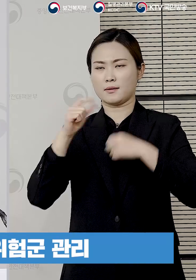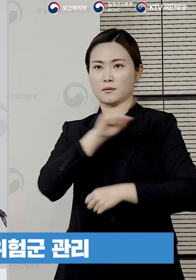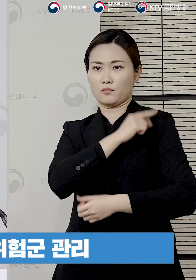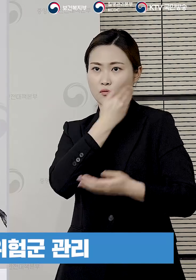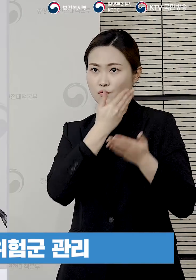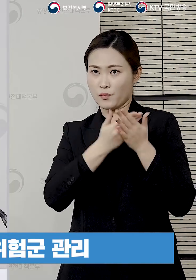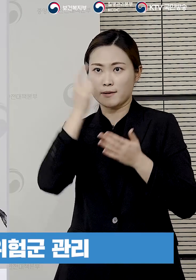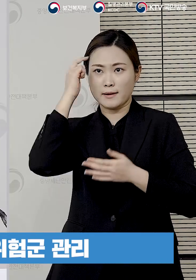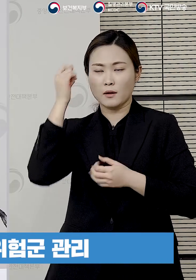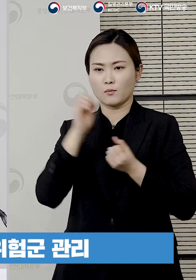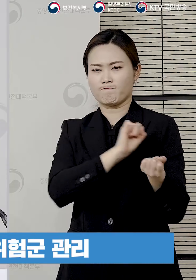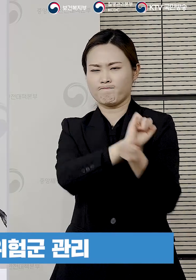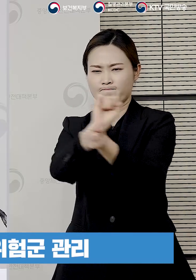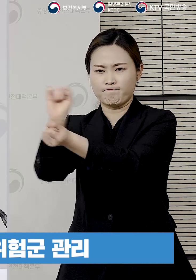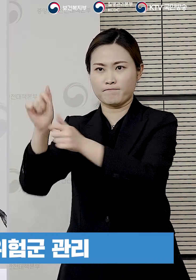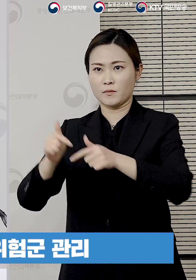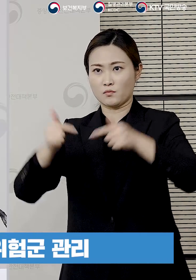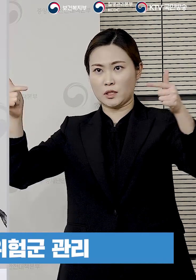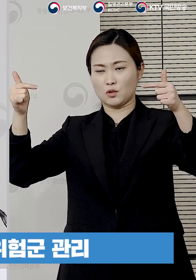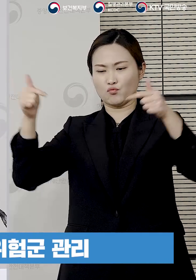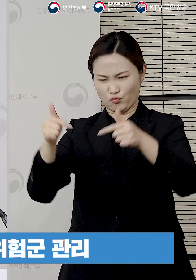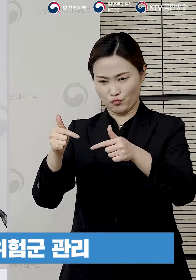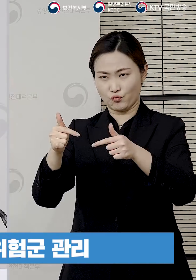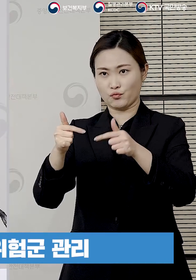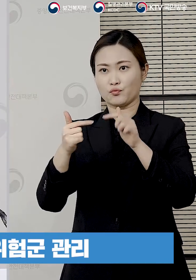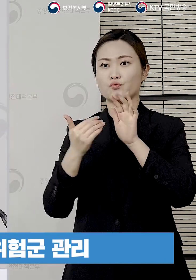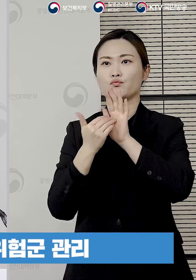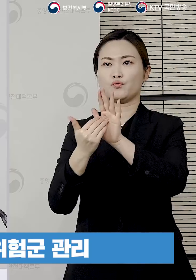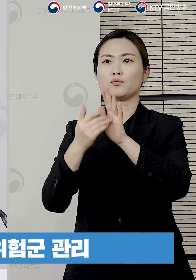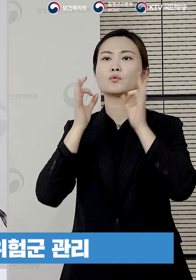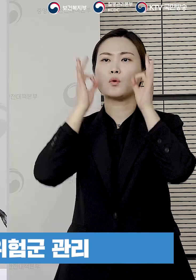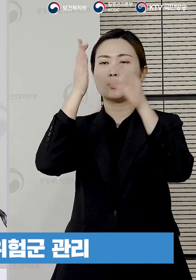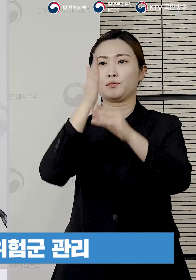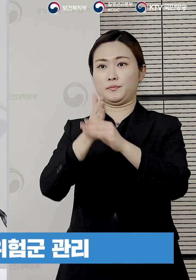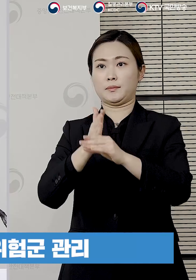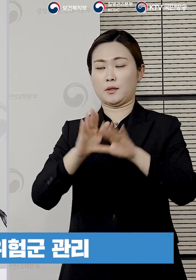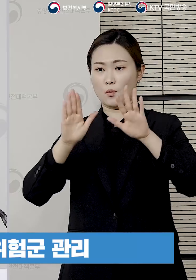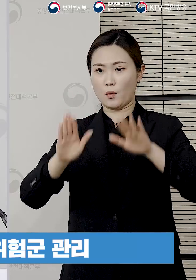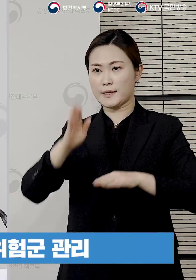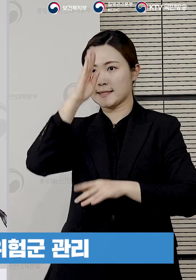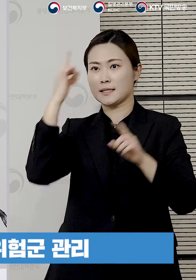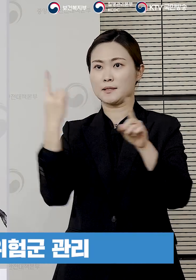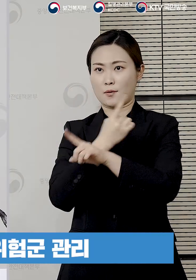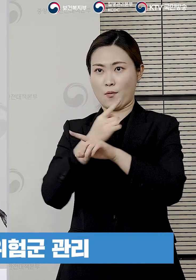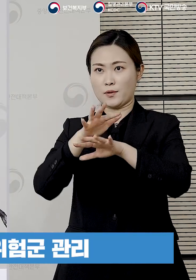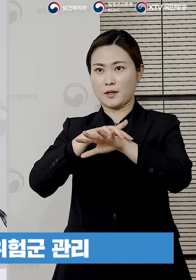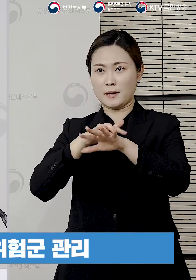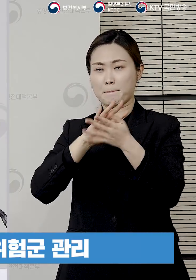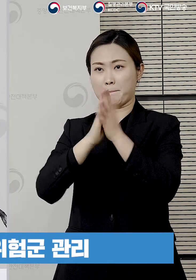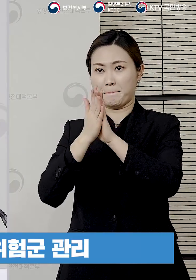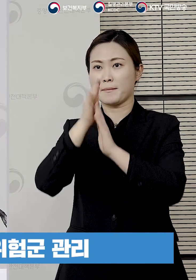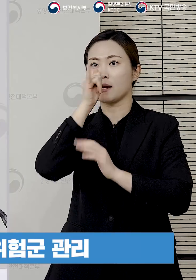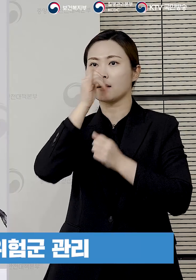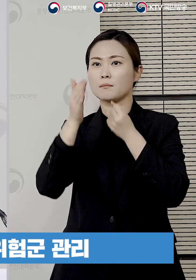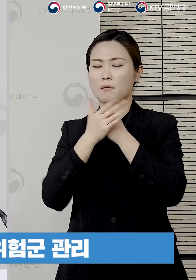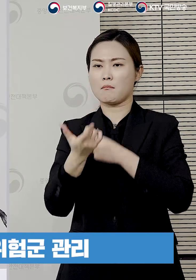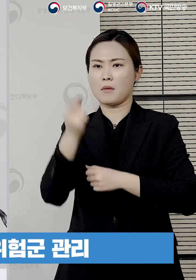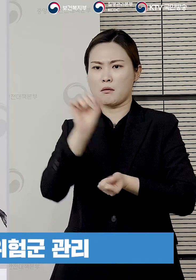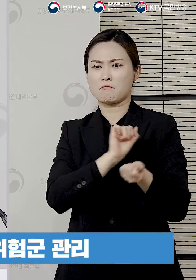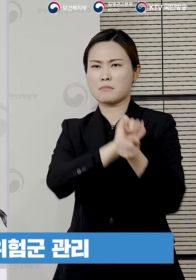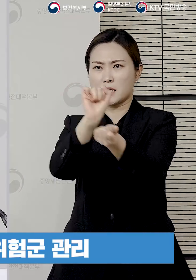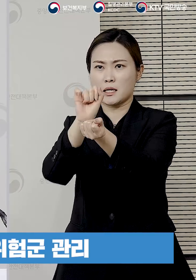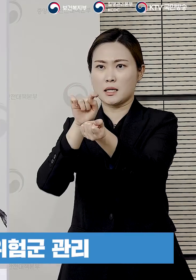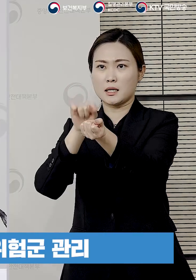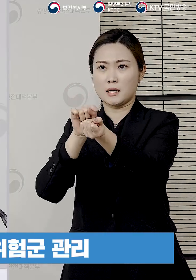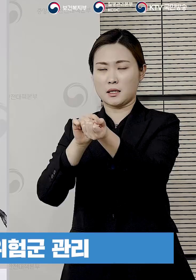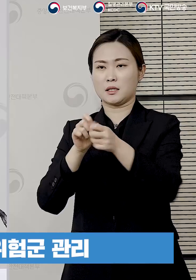중요하게 생각하며 확산 방지를 위해 총력을 기울이고 있습니다. 오늘부터 치료 체계 개편을 통해 빠른 속도로